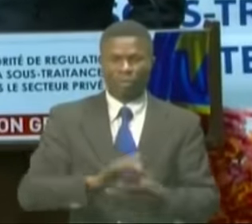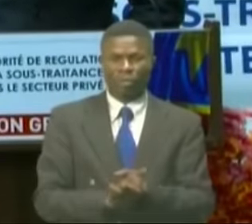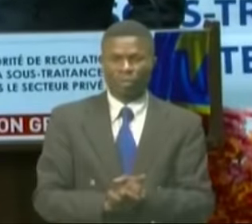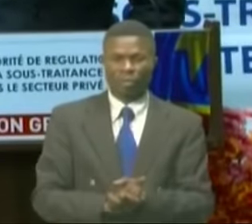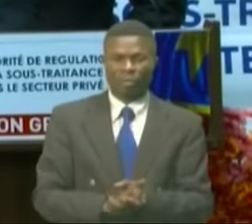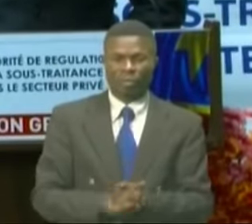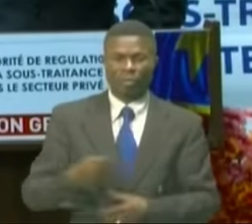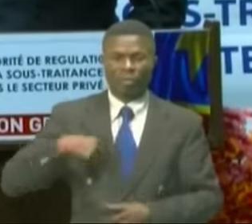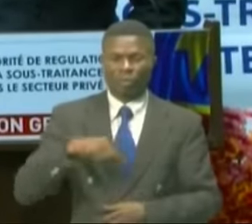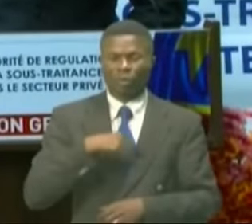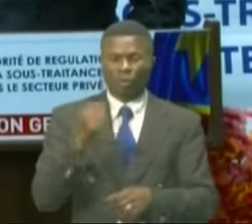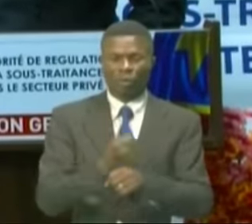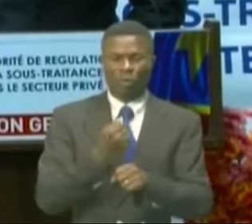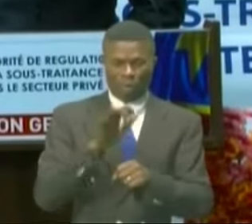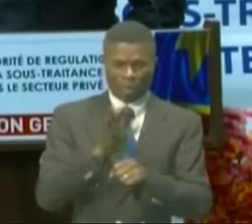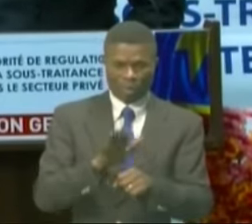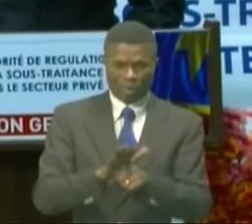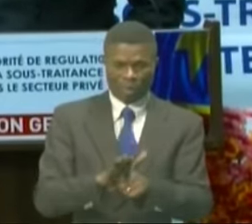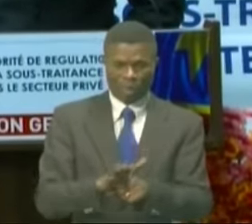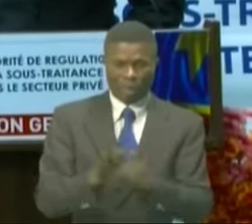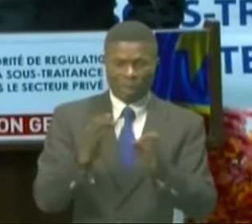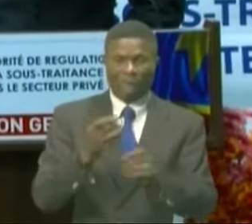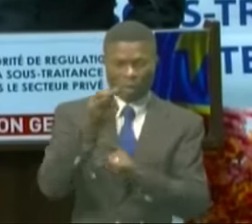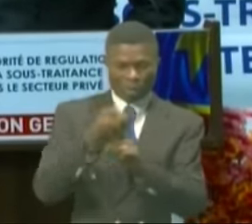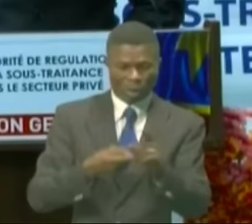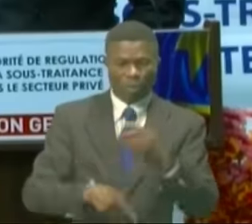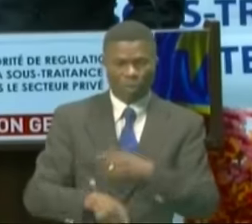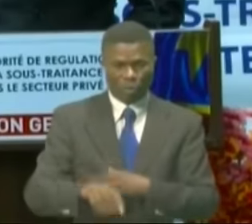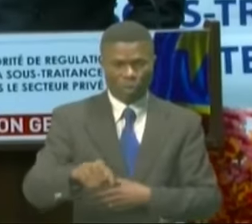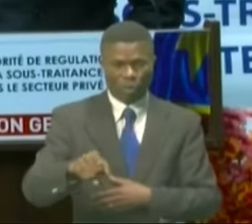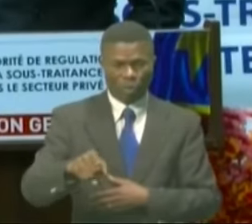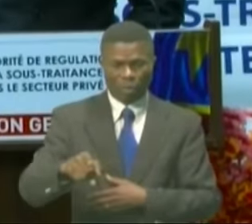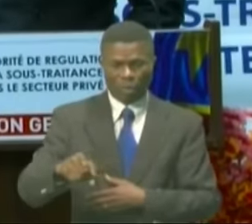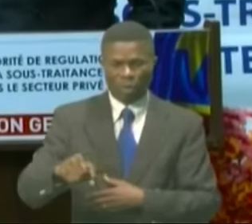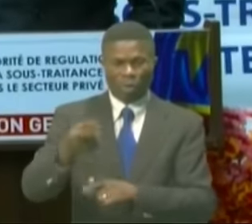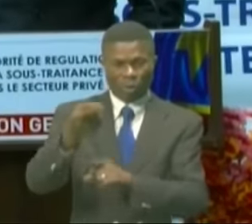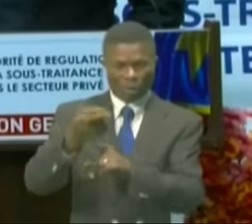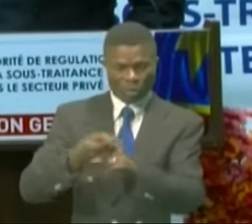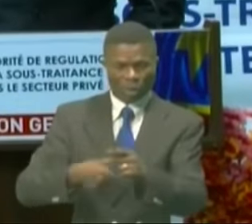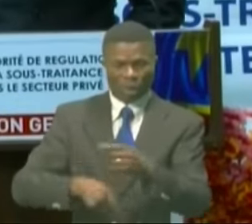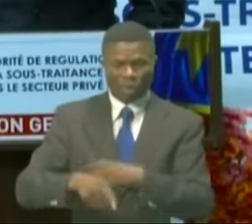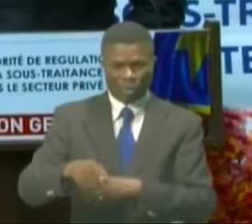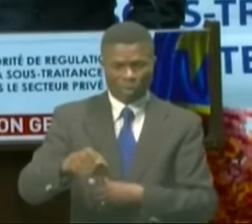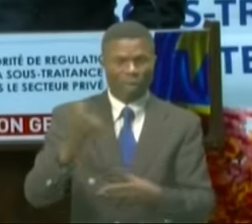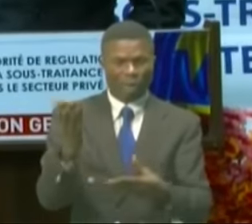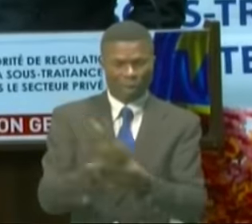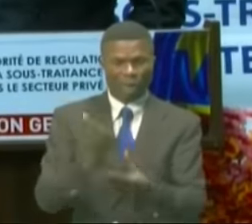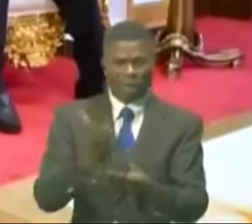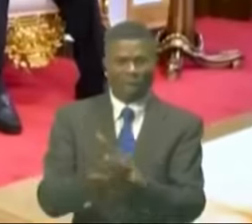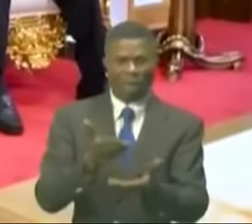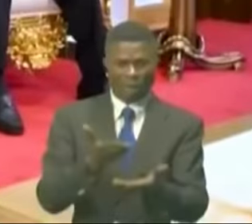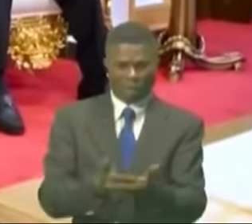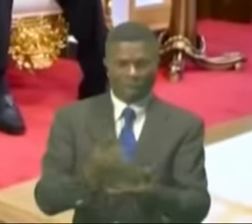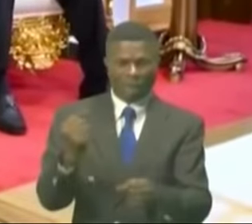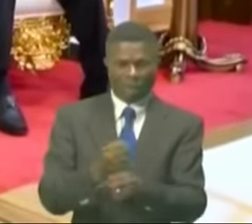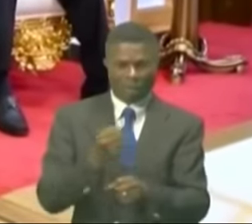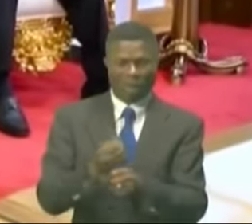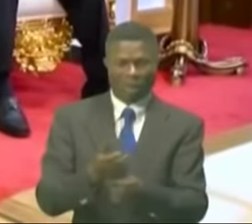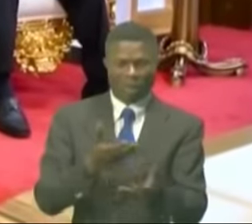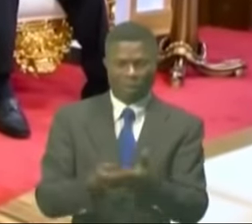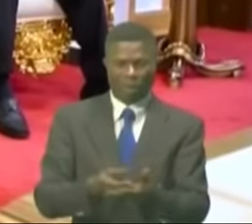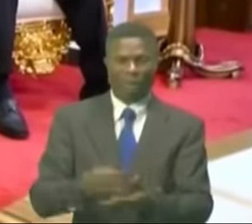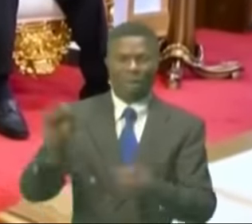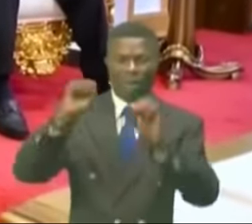Nous avons travaillé beaucoup pendant 6 mois sur le problème, le dossier de la sous-traitance. La SICOMIN est